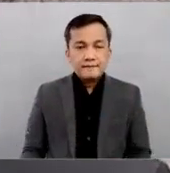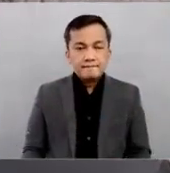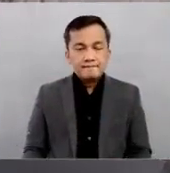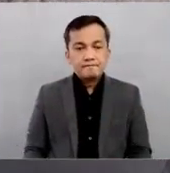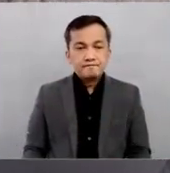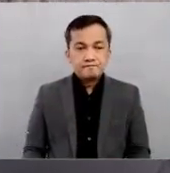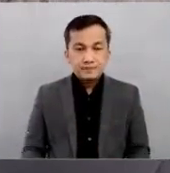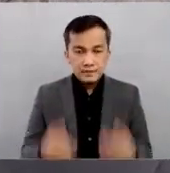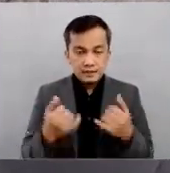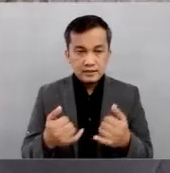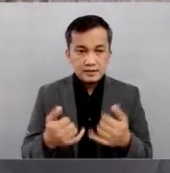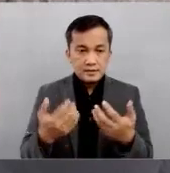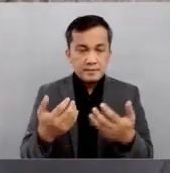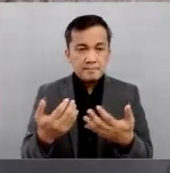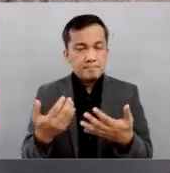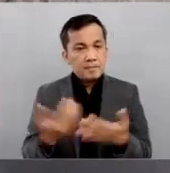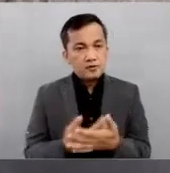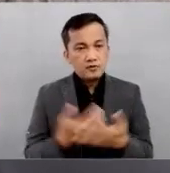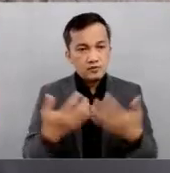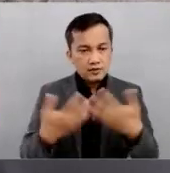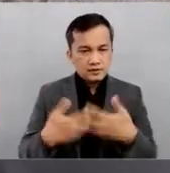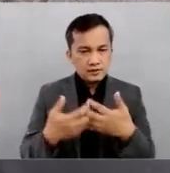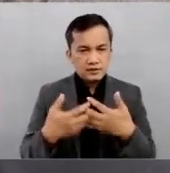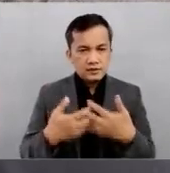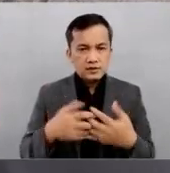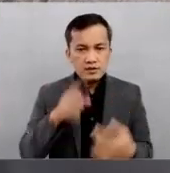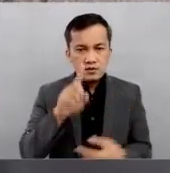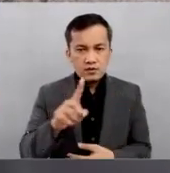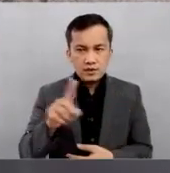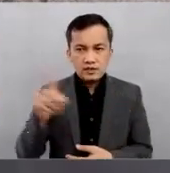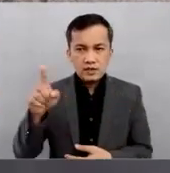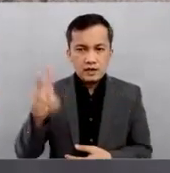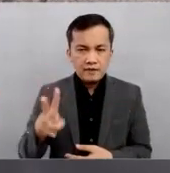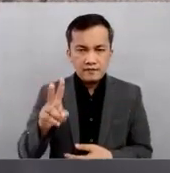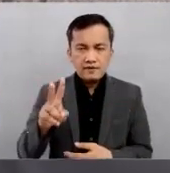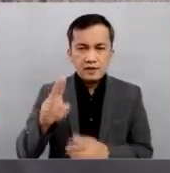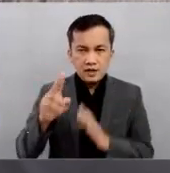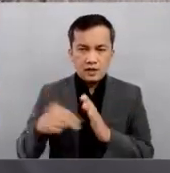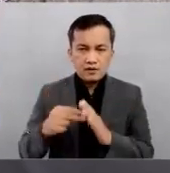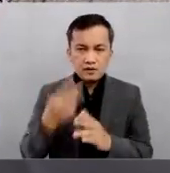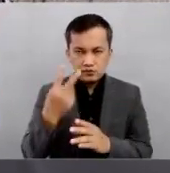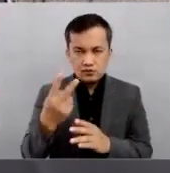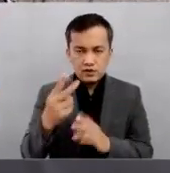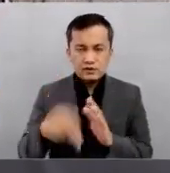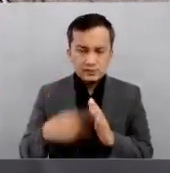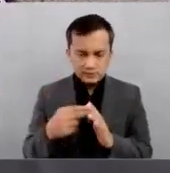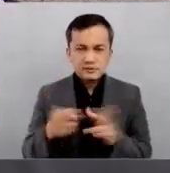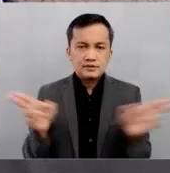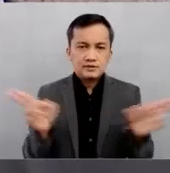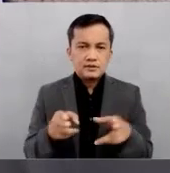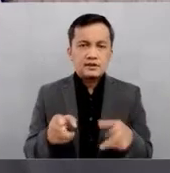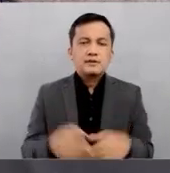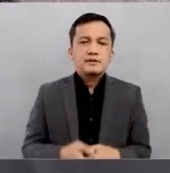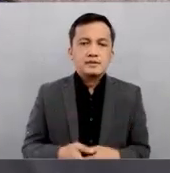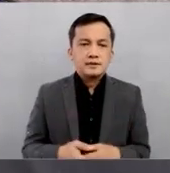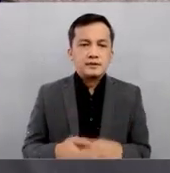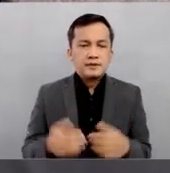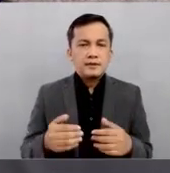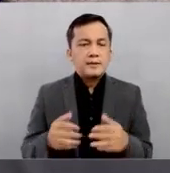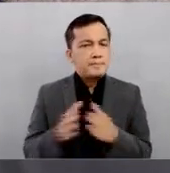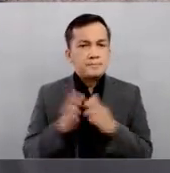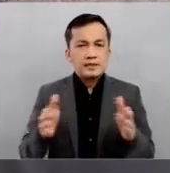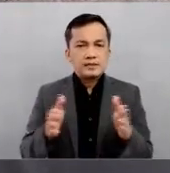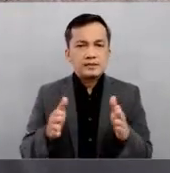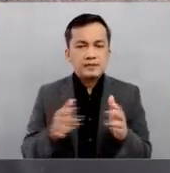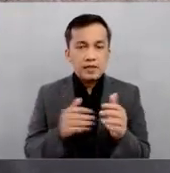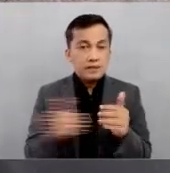machine namin, isa't kalating oras hanggang 2 oras na lang po. Kaya malaking advantage po na